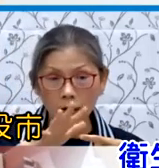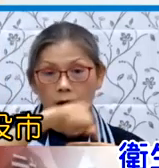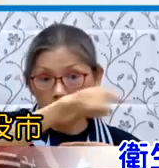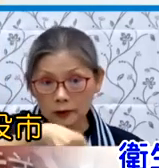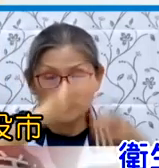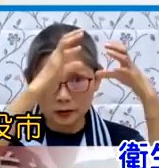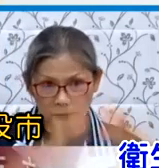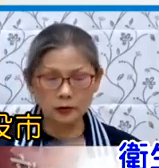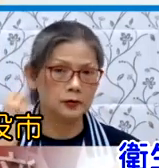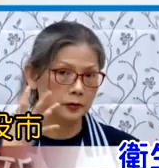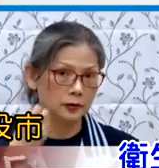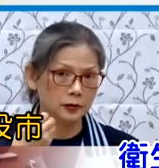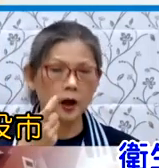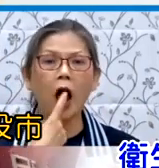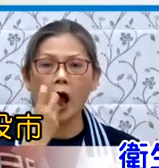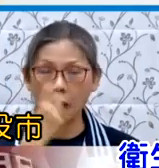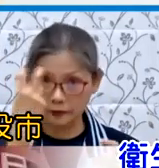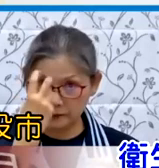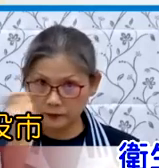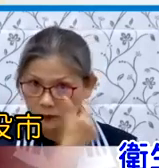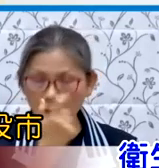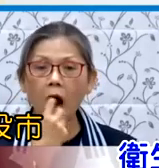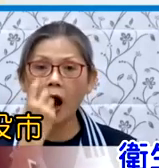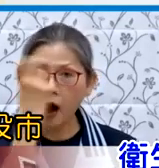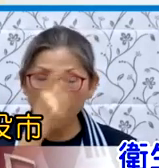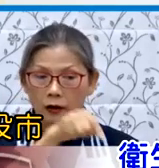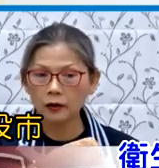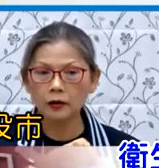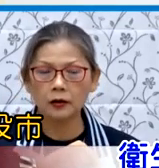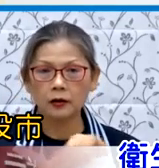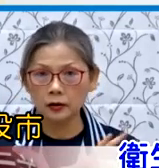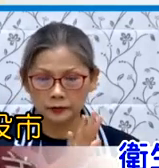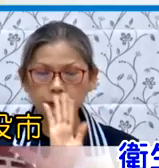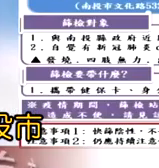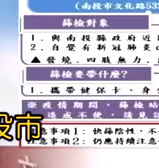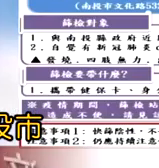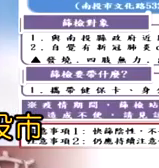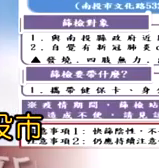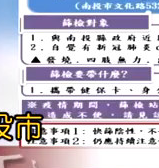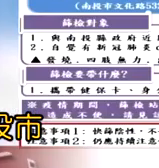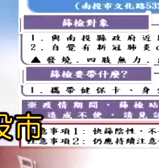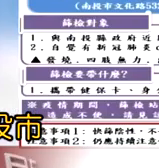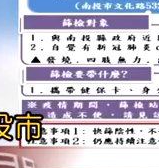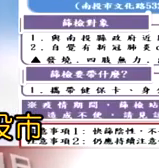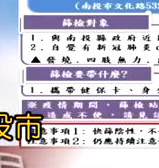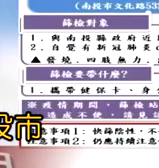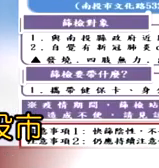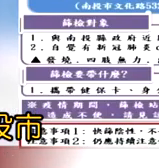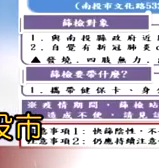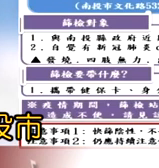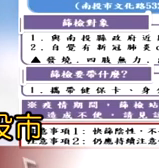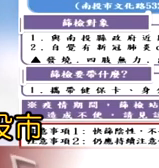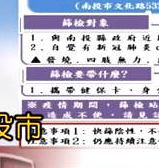里实施比较大规模的一个社区的新冠肺炎的一个筛检哈。所以我们分别是在礼拜三